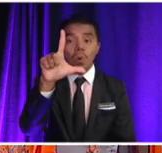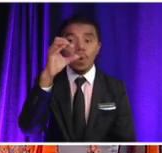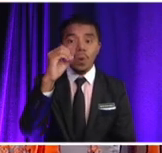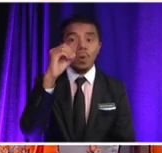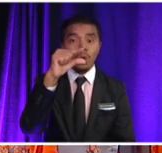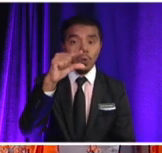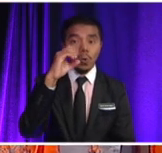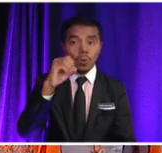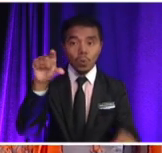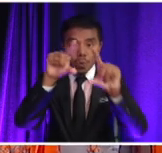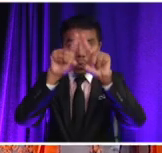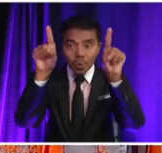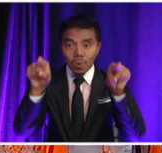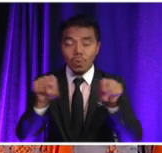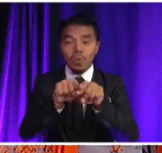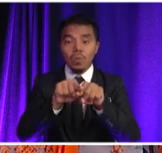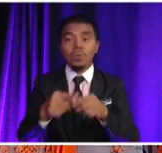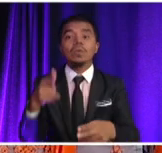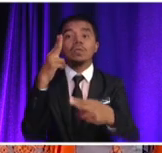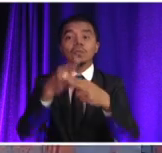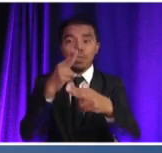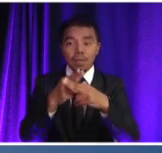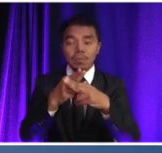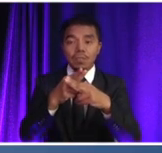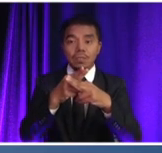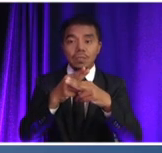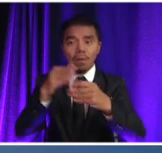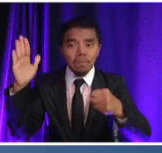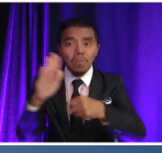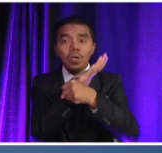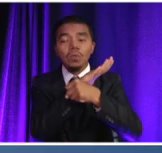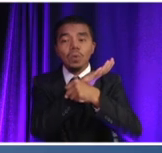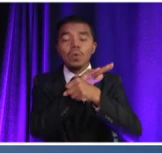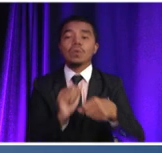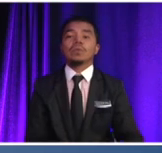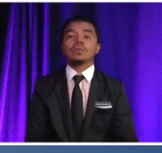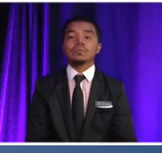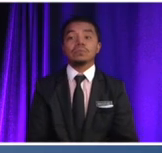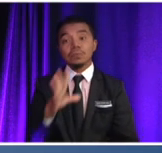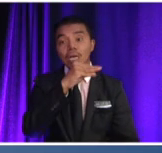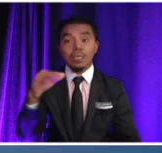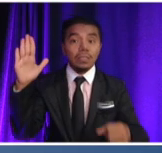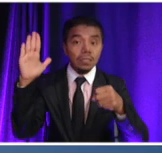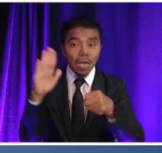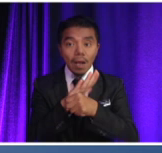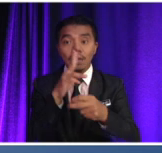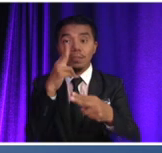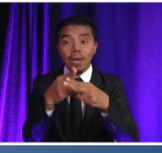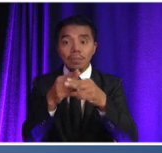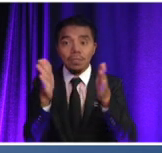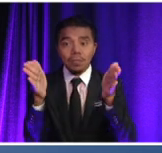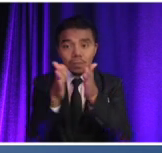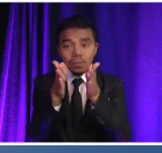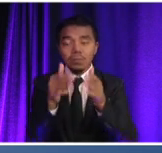akan juga tahu nama penuh setiap agensi dan juga nama singkat oke yang pertama itu adalah